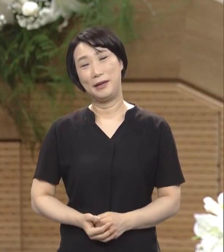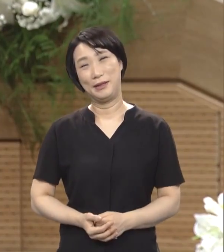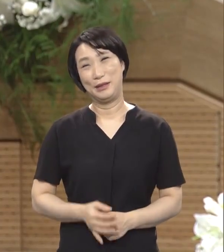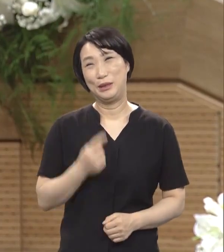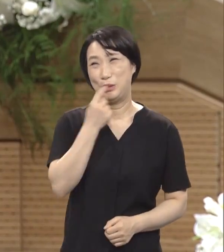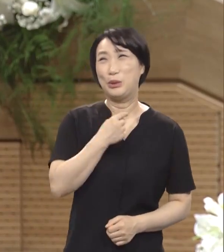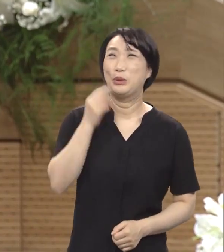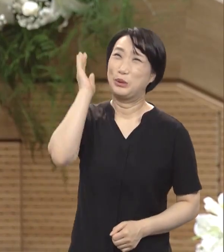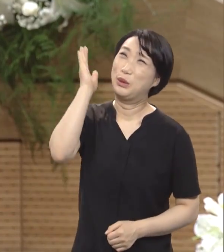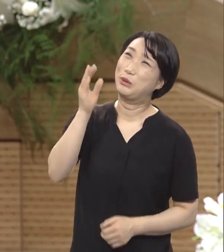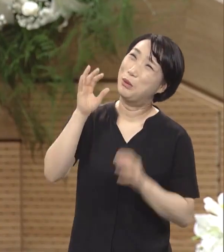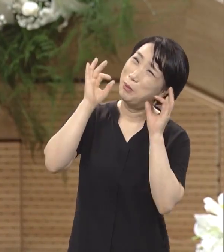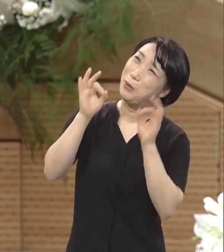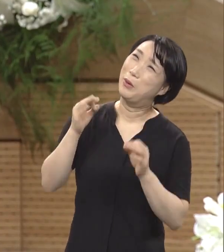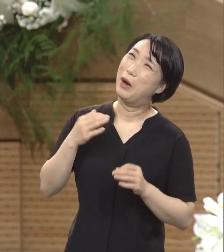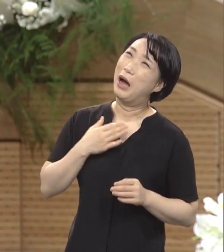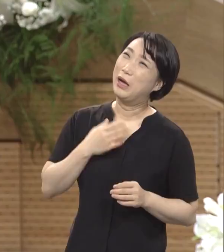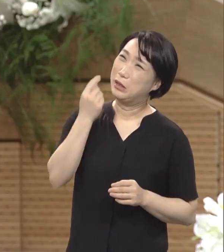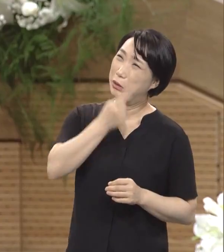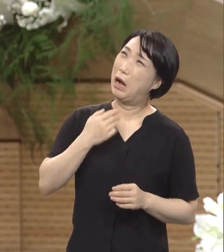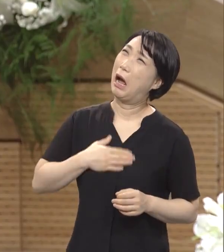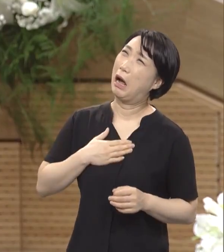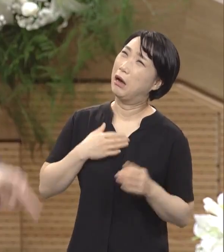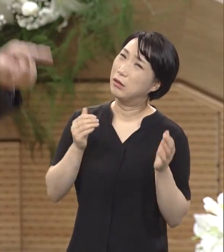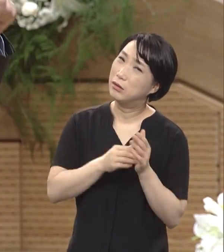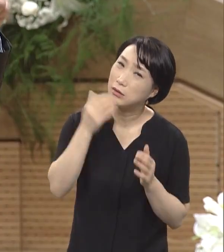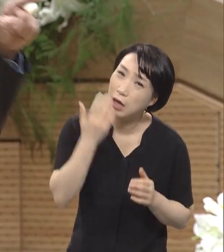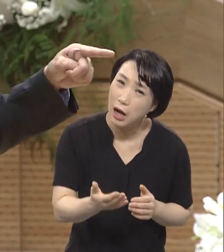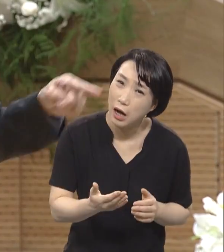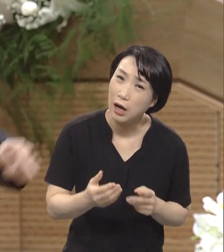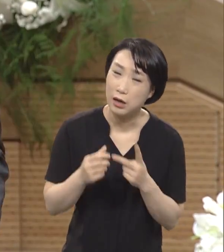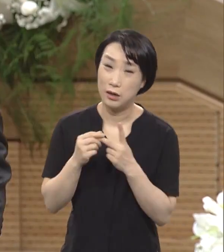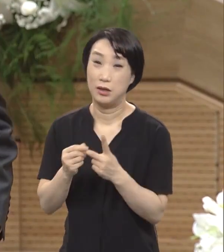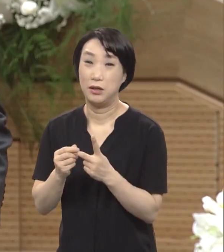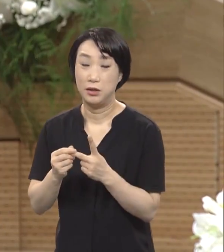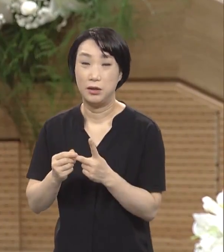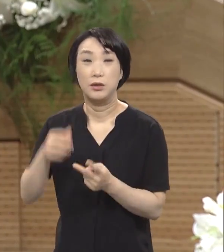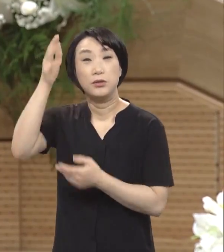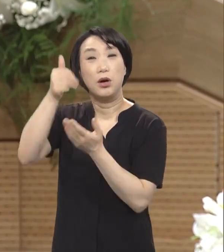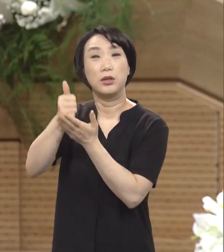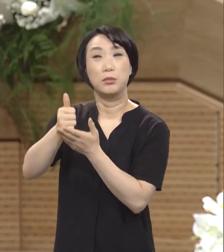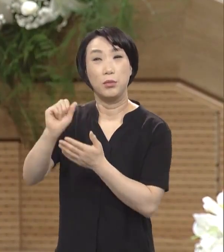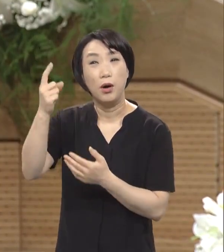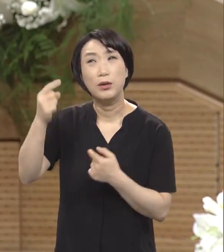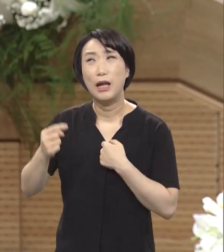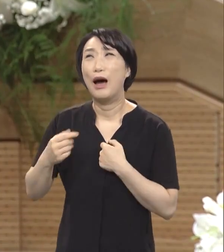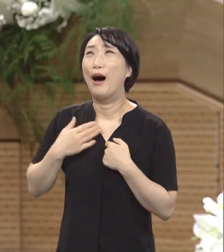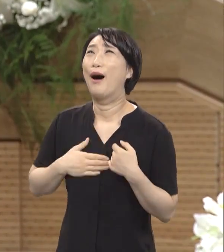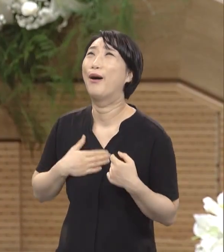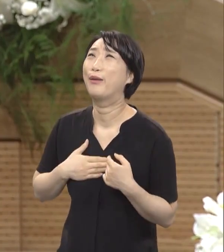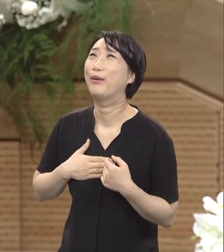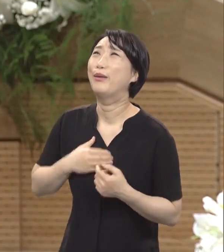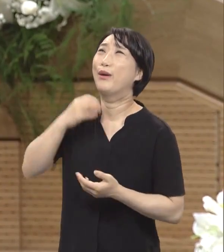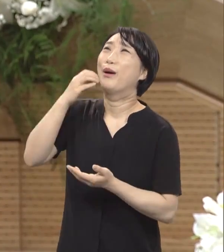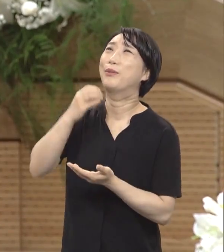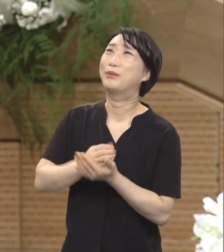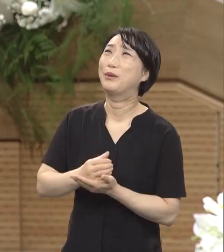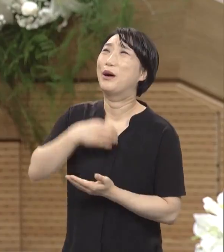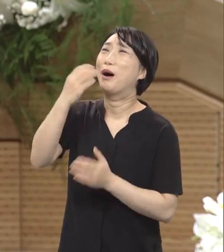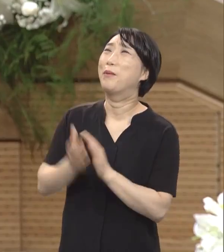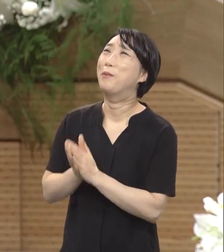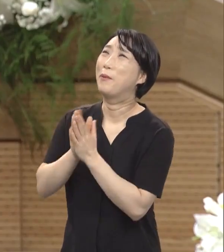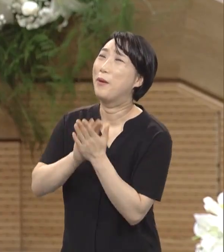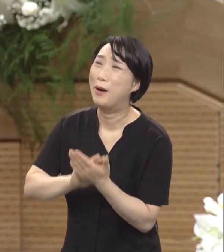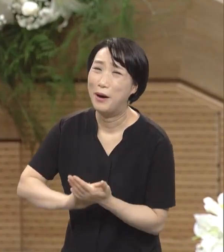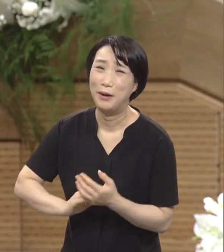이론으로 들어서 논리적으로 알고 있나? 아니면 성령으로 내가 알아서 감동과